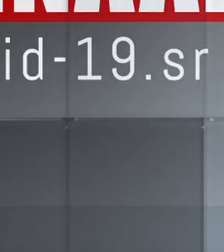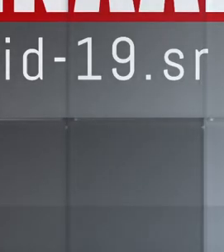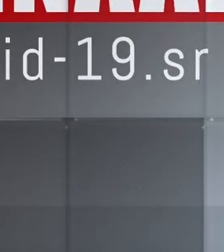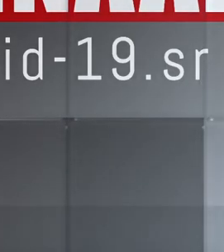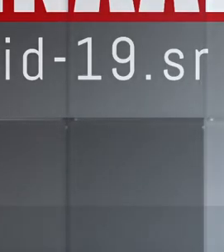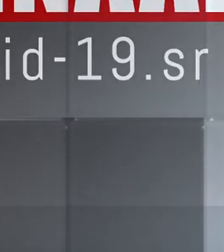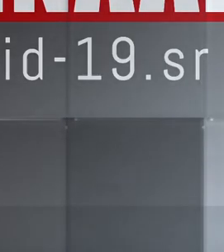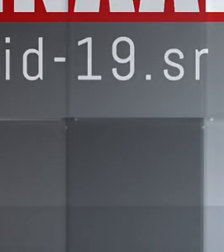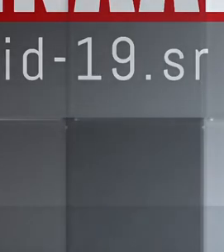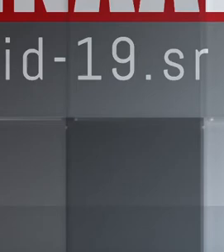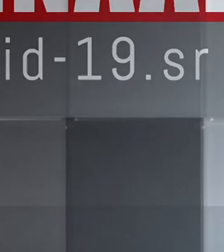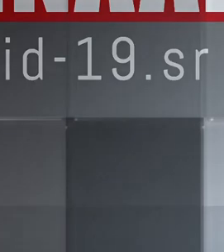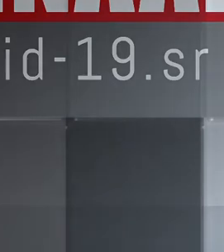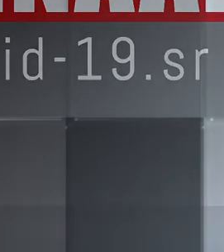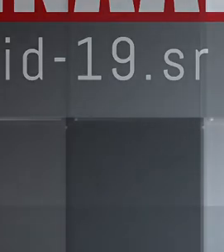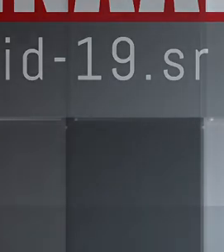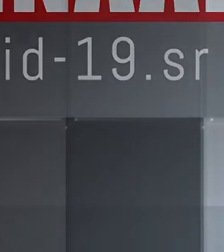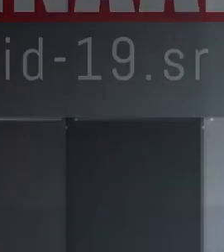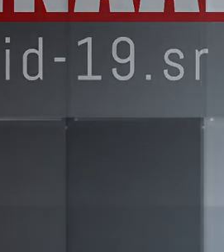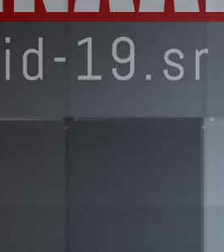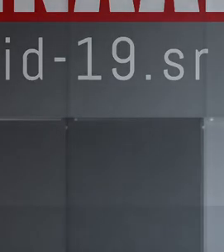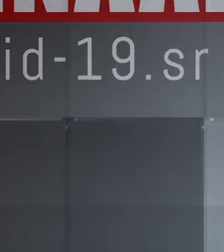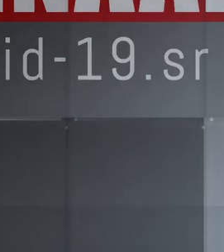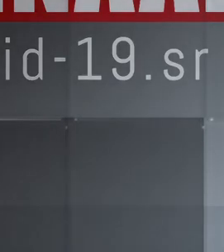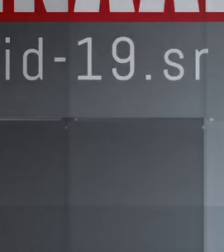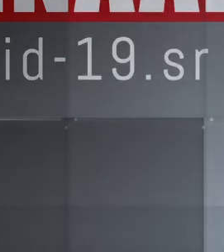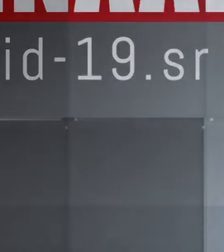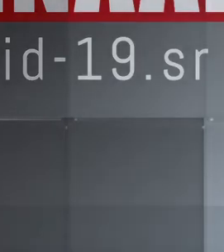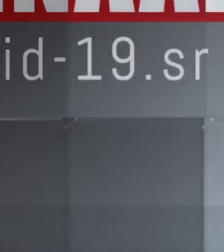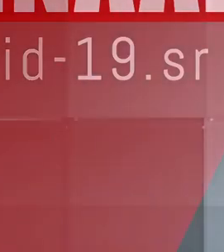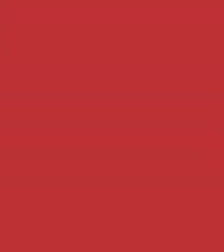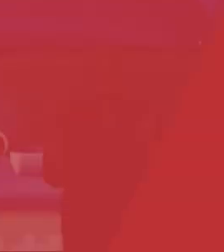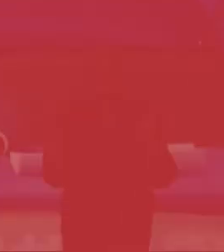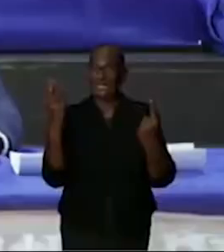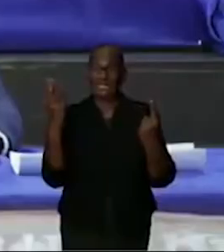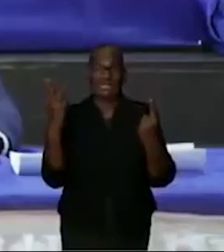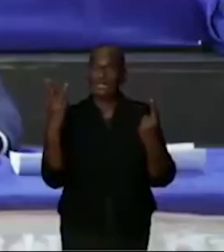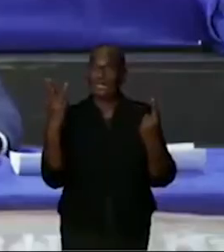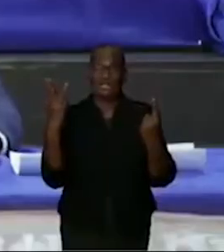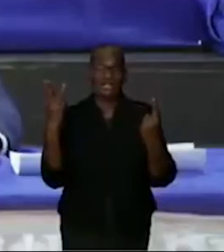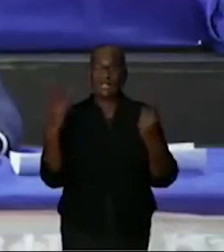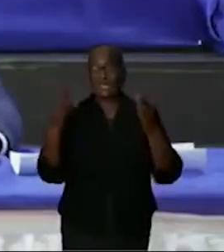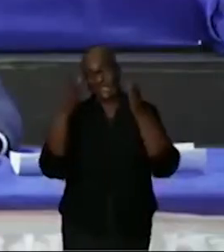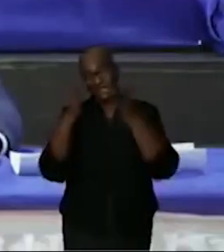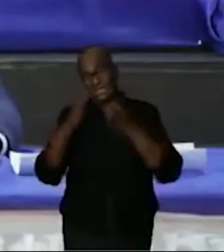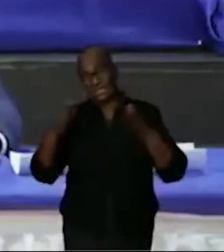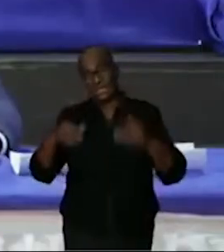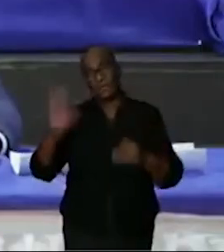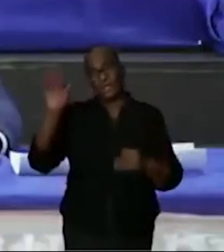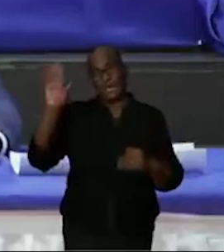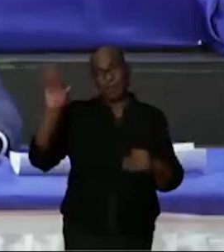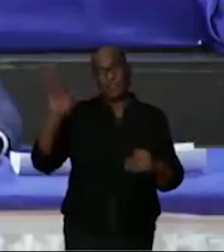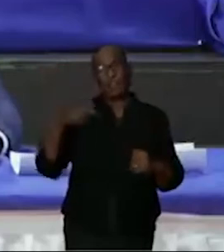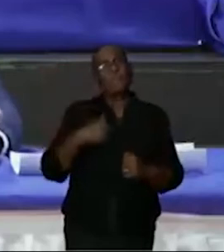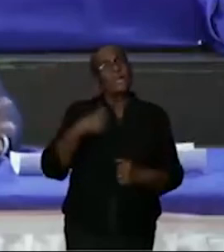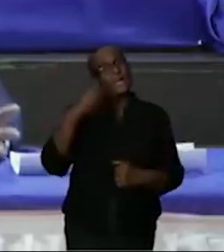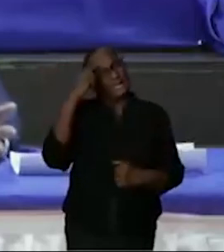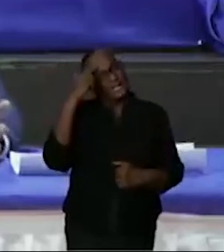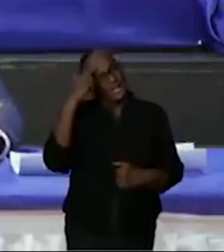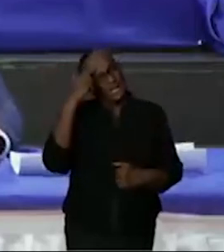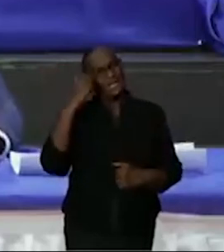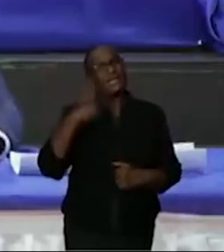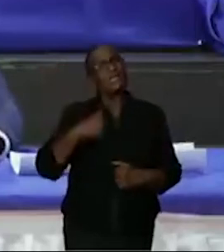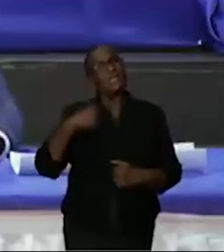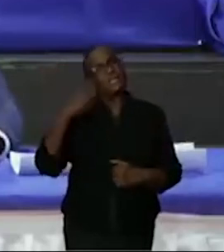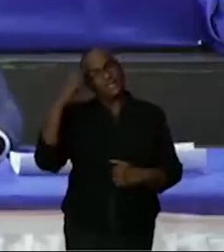Kenneth Amoksi ondersteuning als het aankomt op het uitdelen van de boetes. Maar ik denk dat de strategie gaat zijn, natuurlijk drie